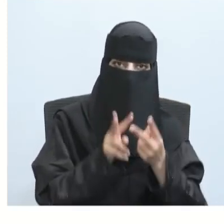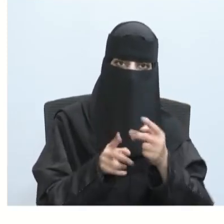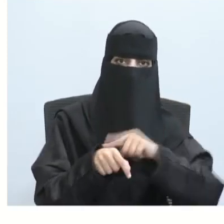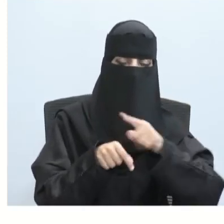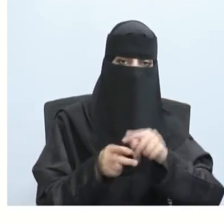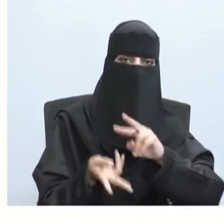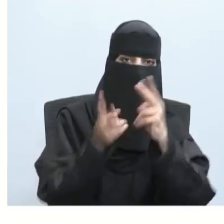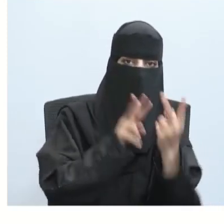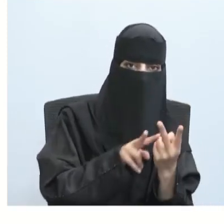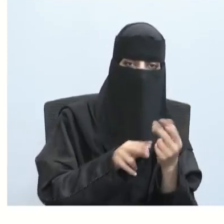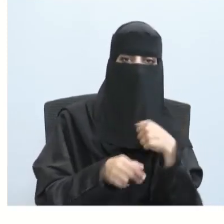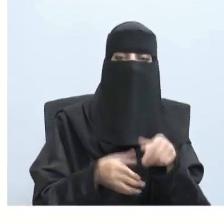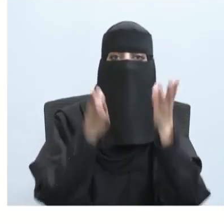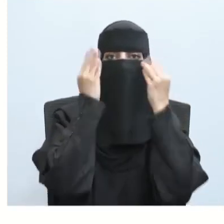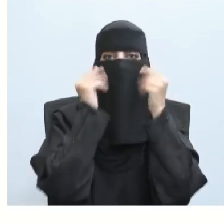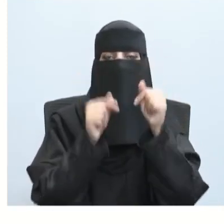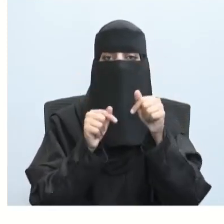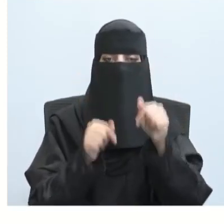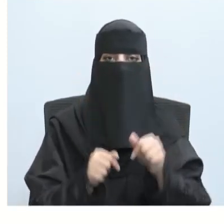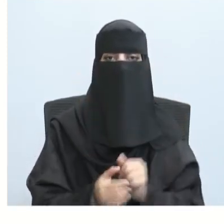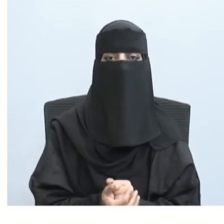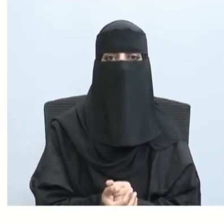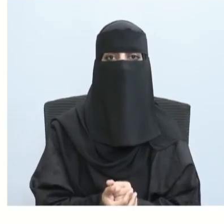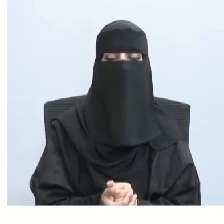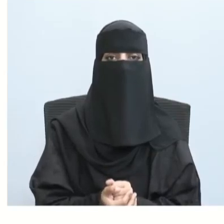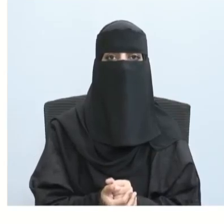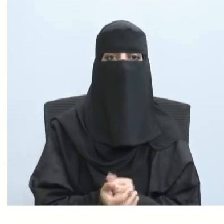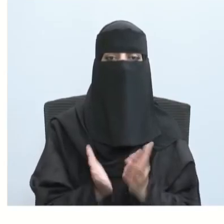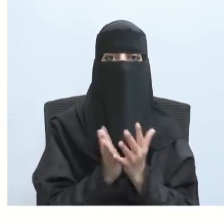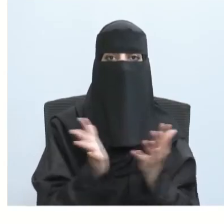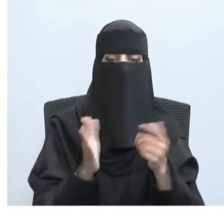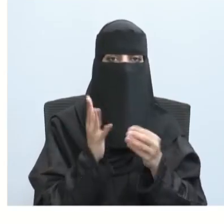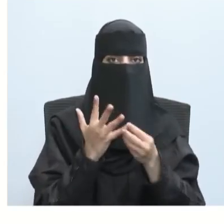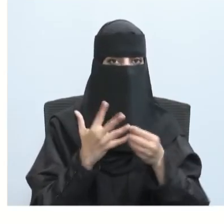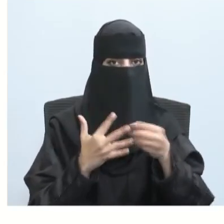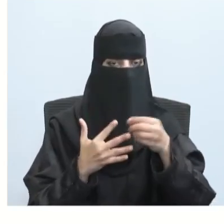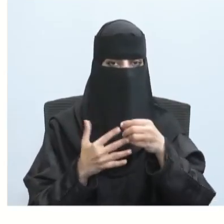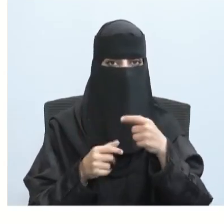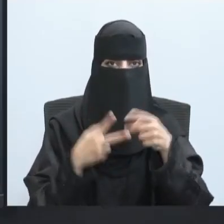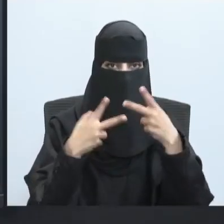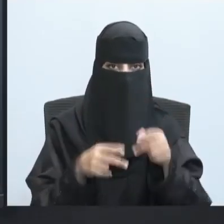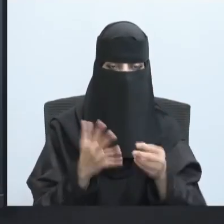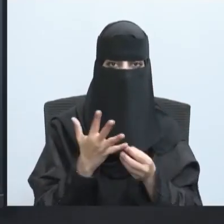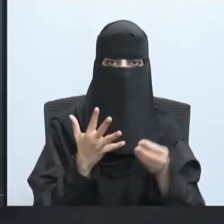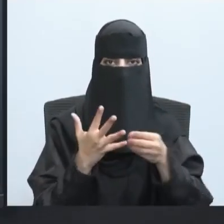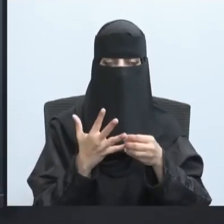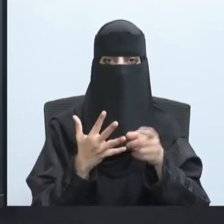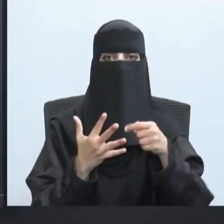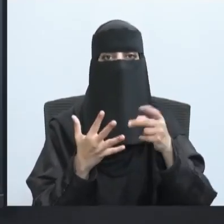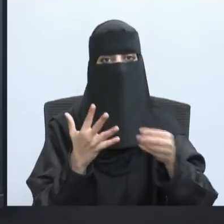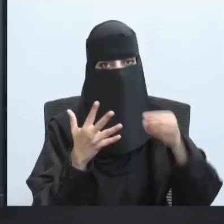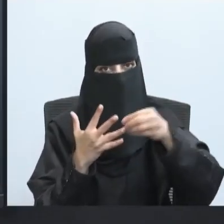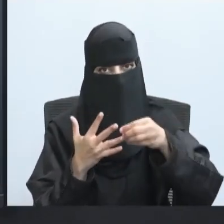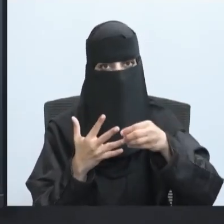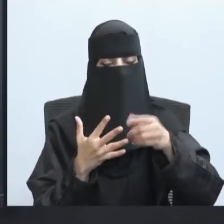هذا ما سوف نتعرف عليه باذن الله تعالى عب عدد من الخطوات كنبدا بالخطوه الاولى ثم تليه